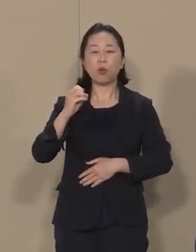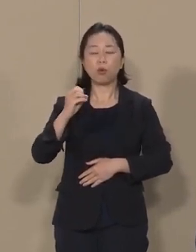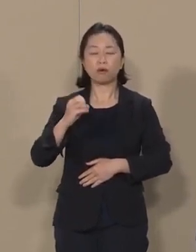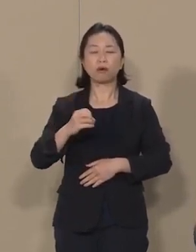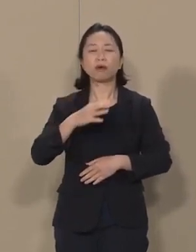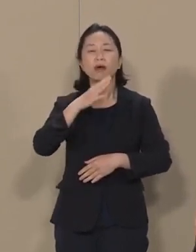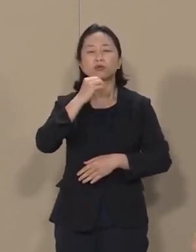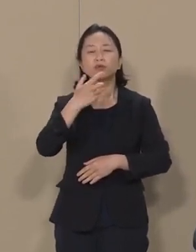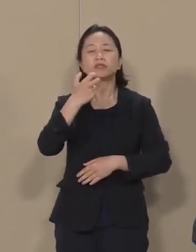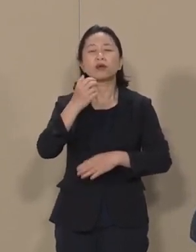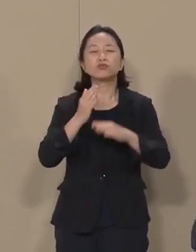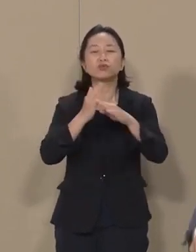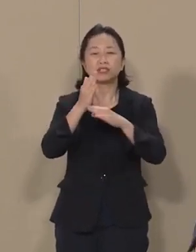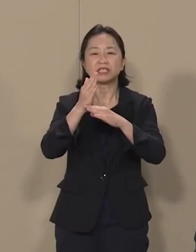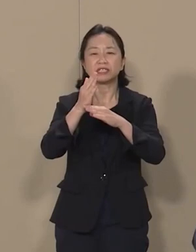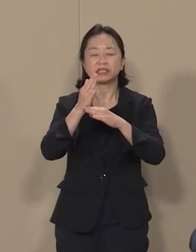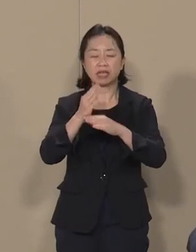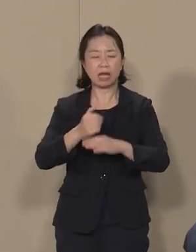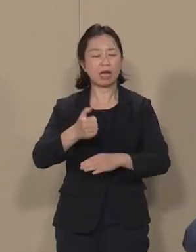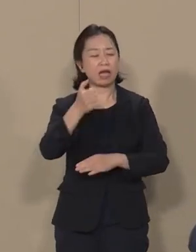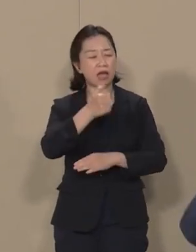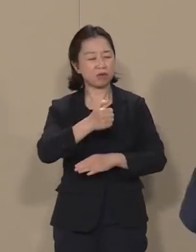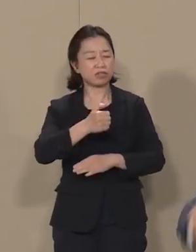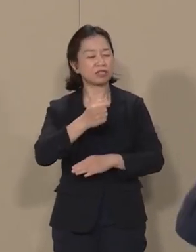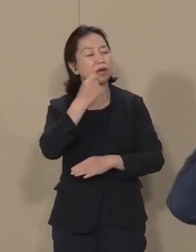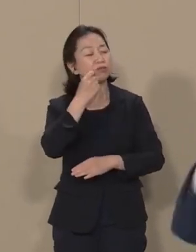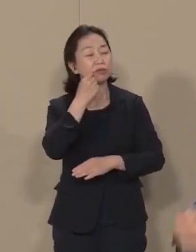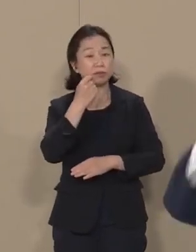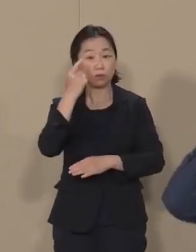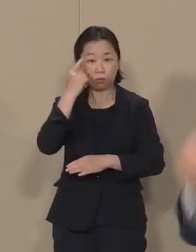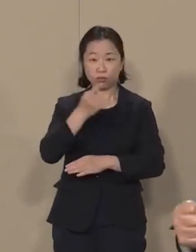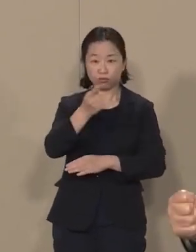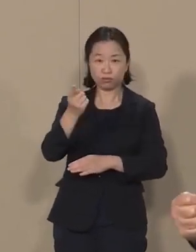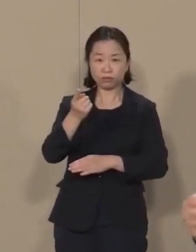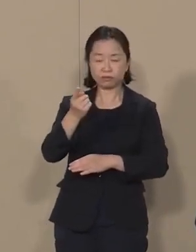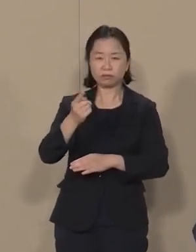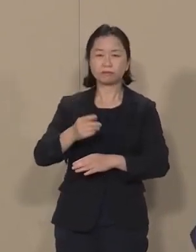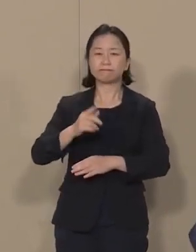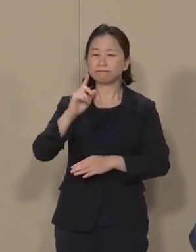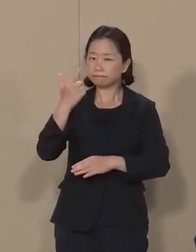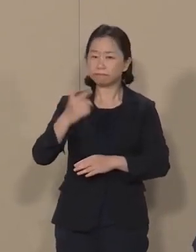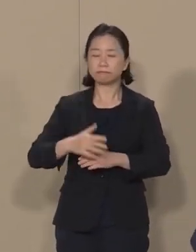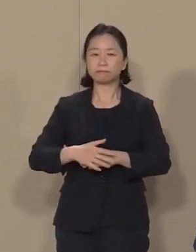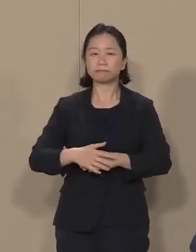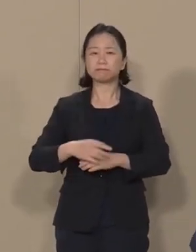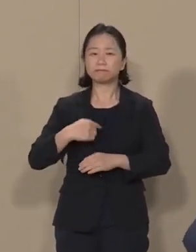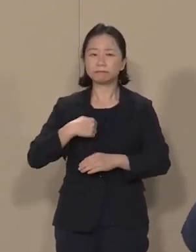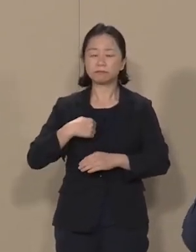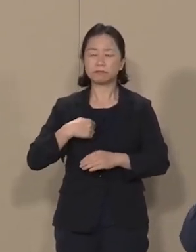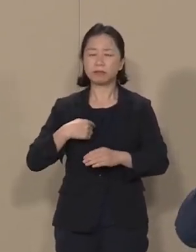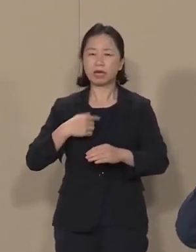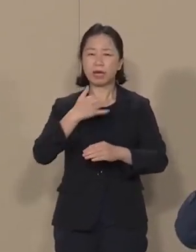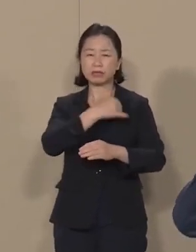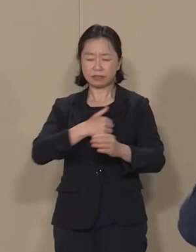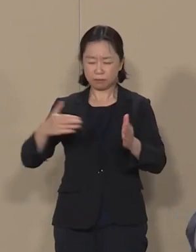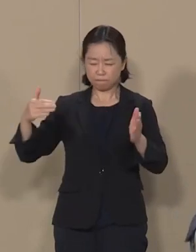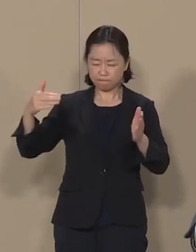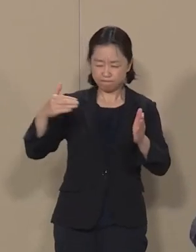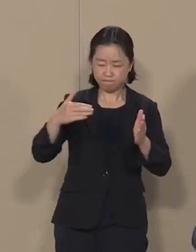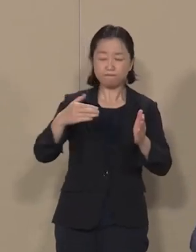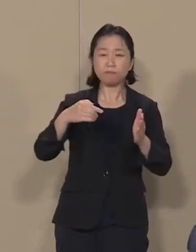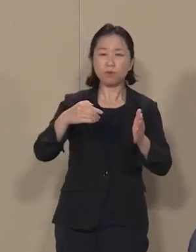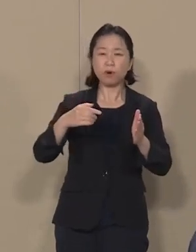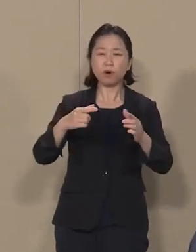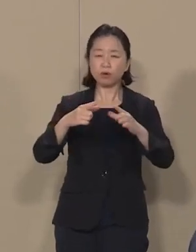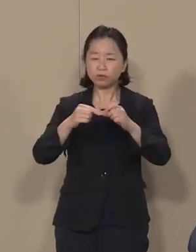今更そんなじいさんがと思う方もいるかもしれないしかしだからこそだからこそだからこそ私はもうこりの人生をこの国のために捧げ